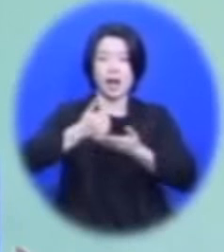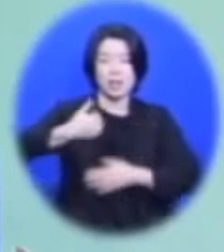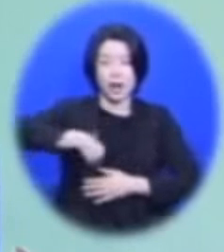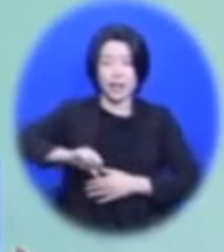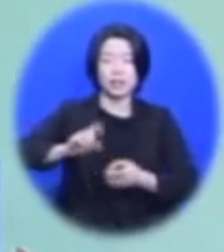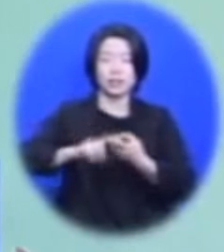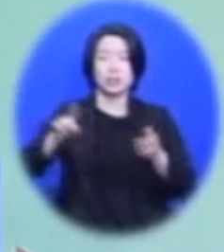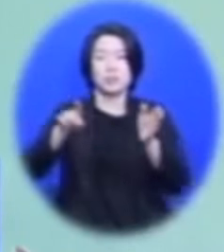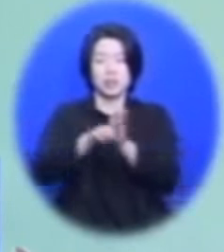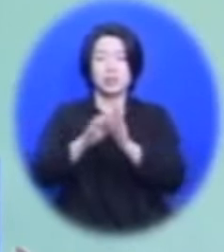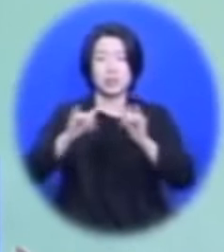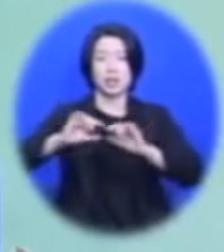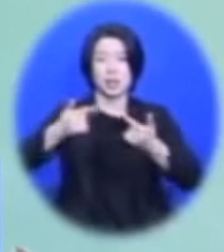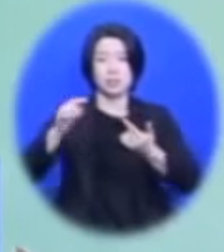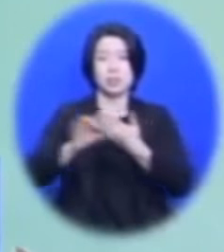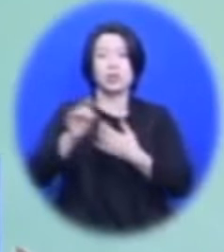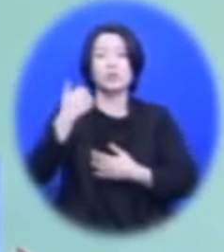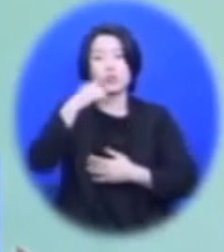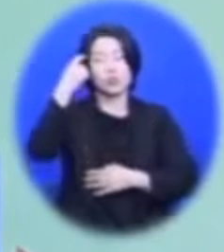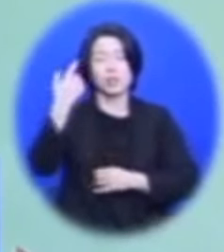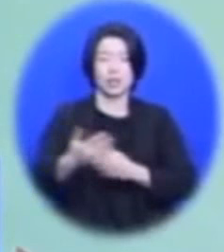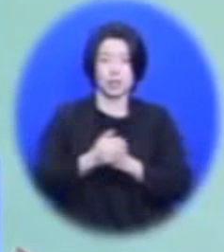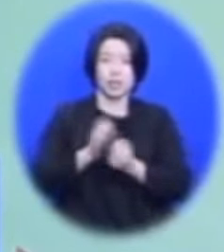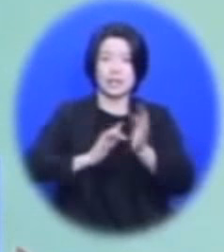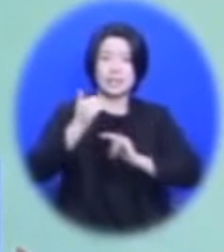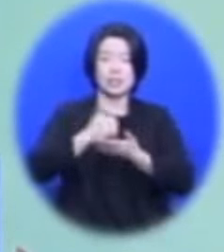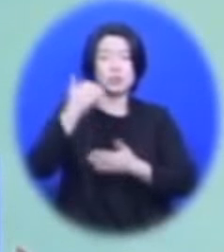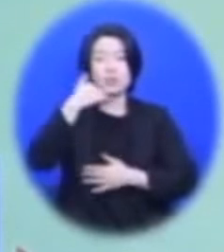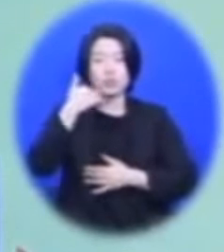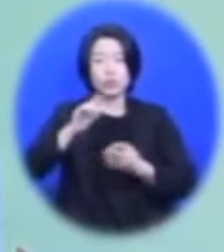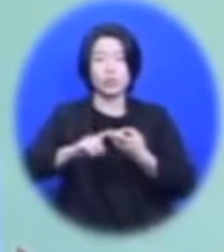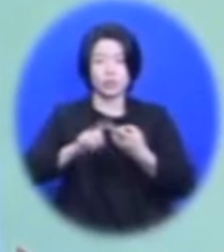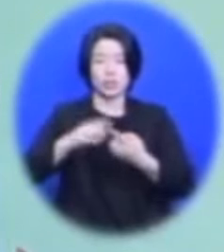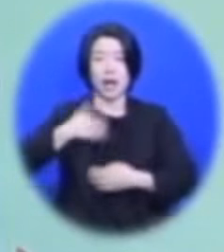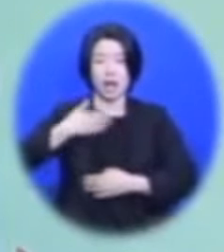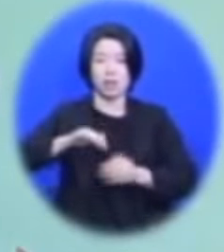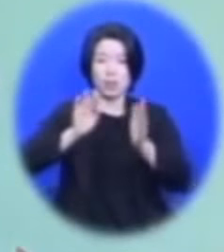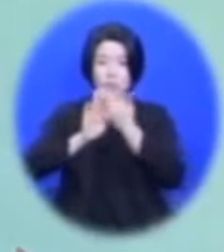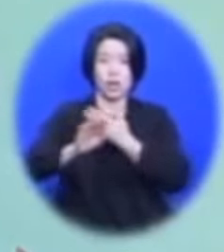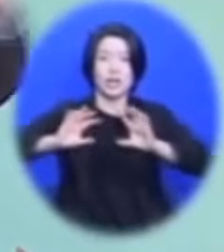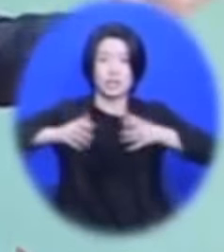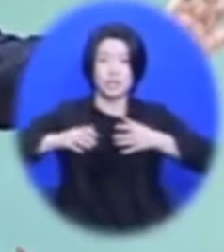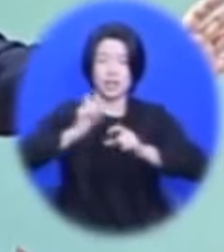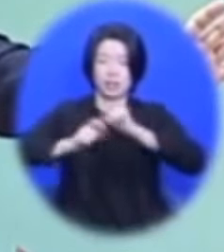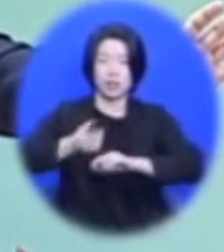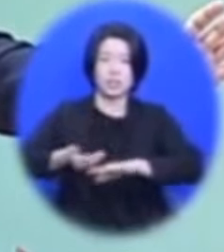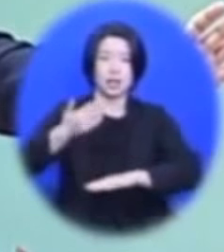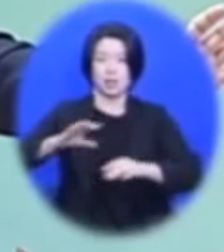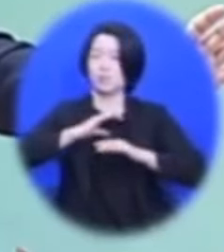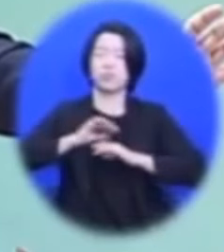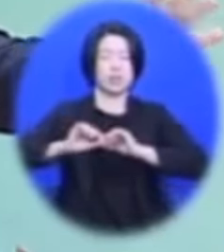사람이 아니고 누구겠습니까? 예수님이 누구신지를 알고 나니까 세상이 이제는 더 이상 무섭지가 않은